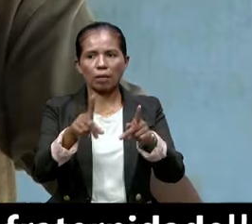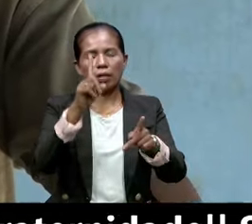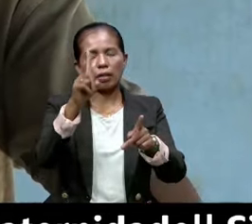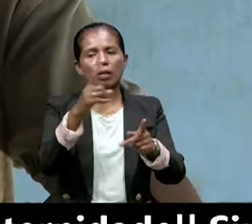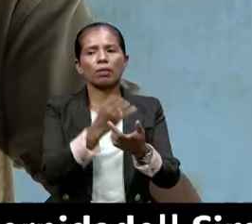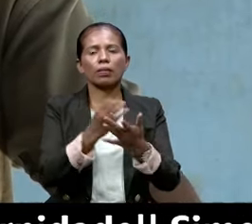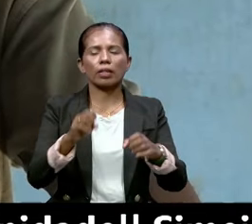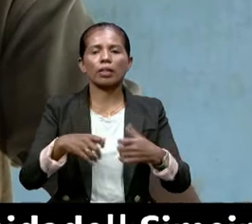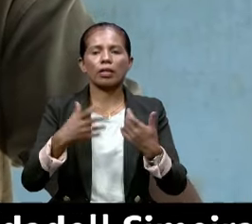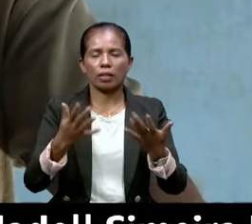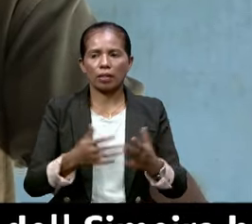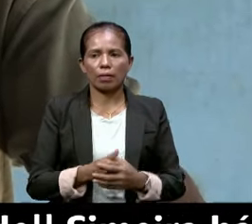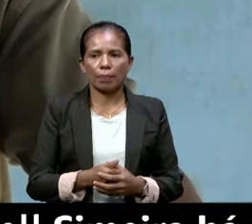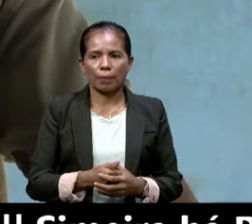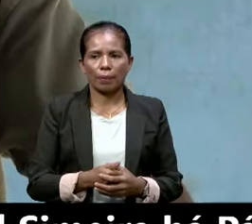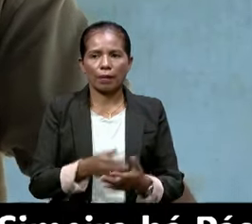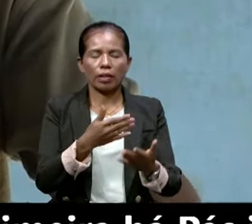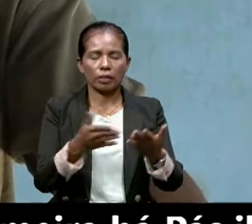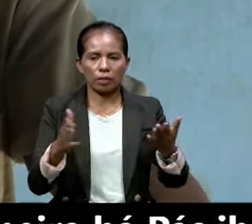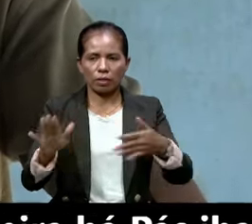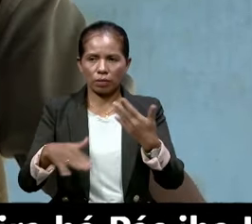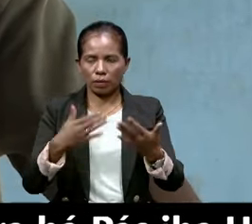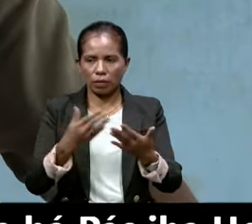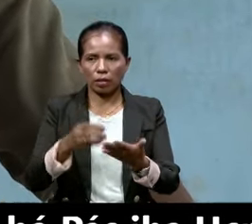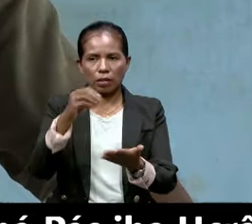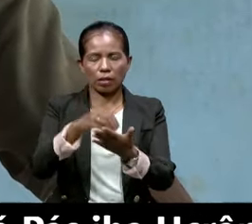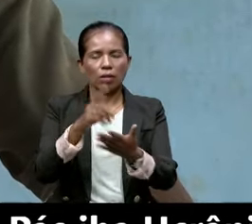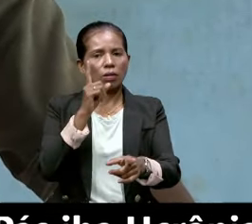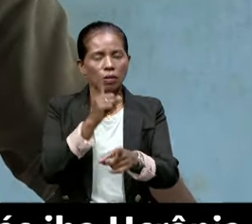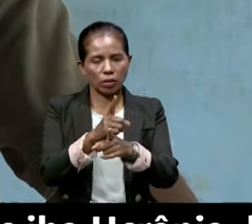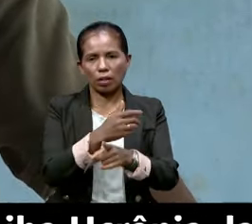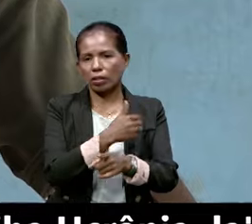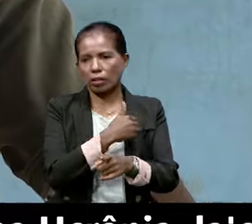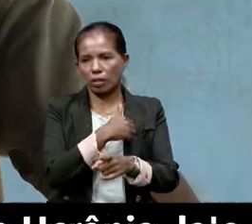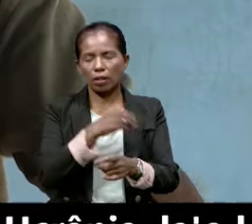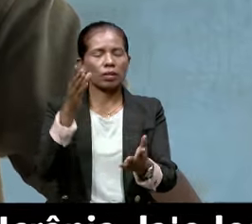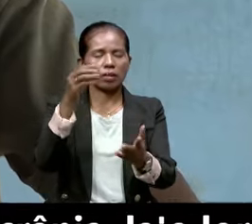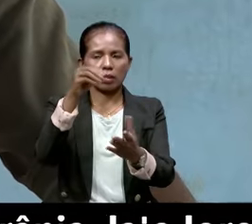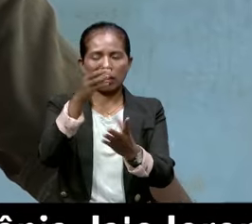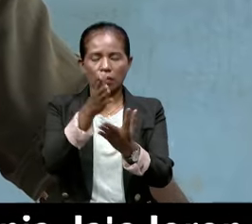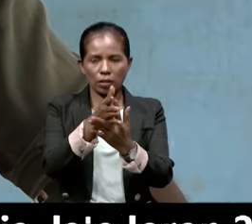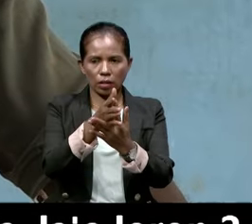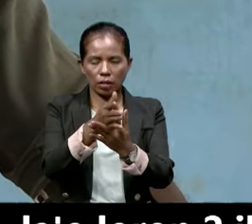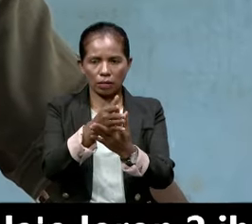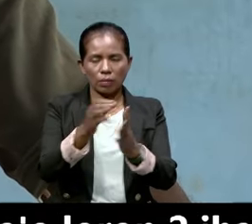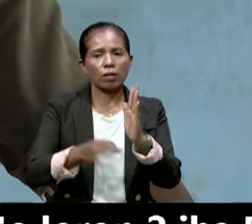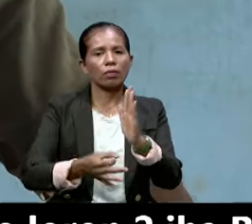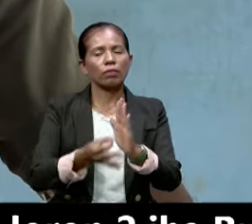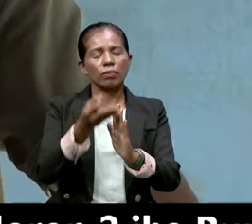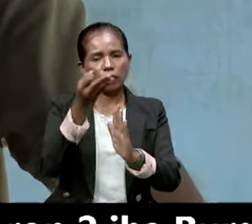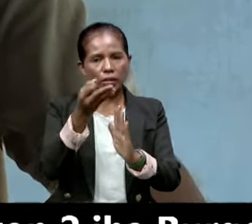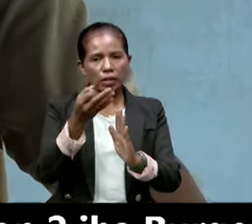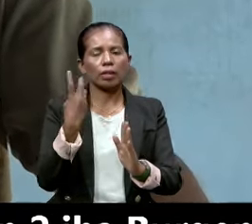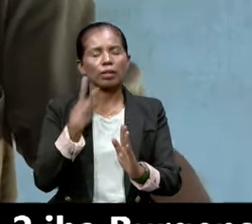hira ninia sasan ser ne ade ku adu tiona kalai tama ona ba foli ne kalai maka ita